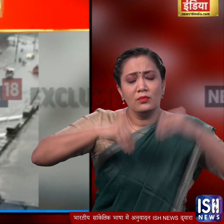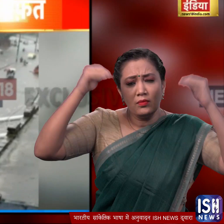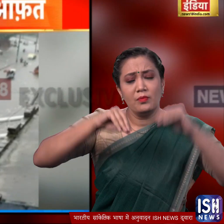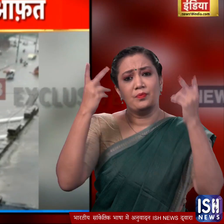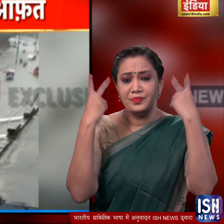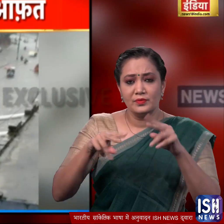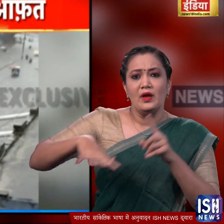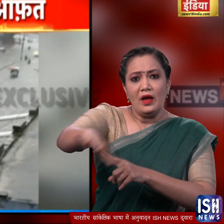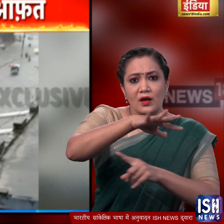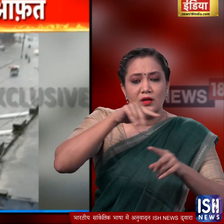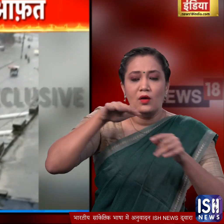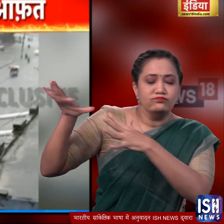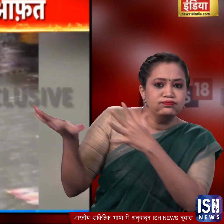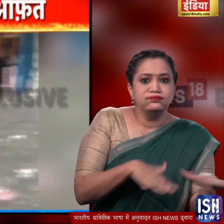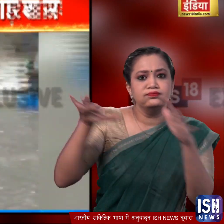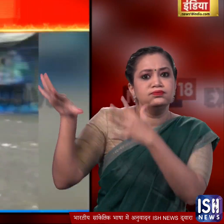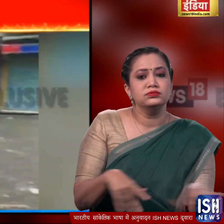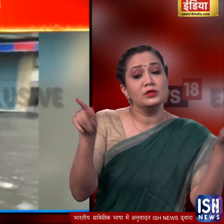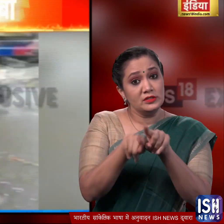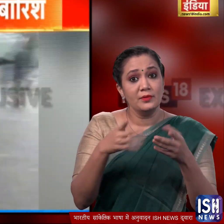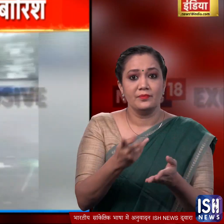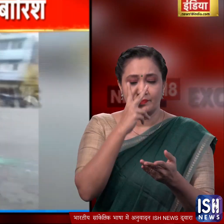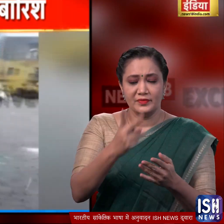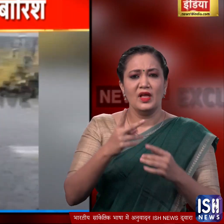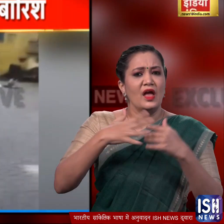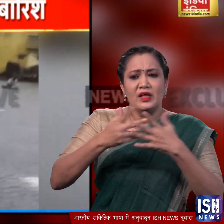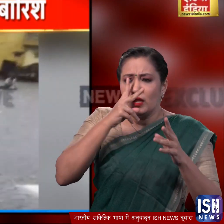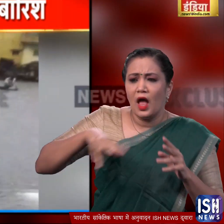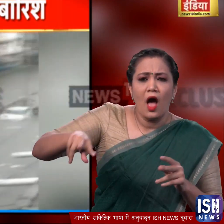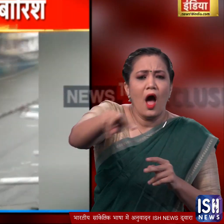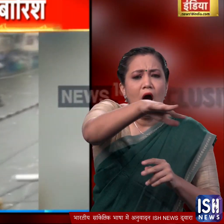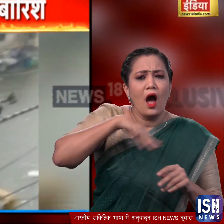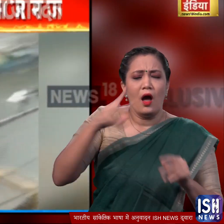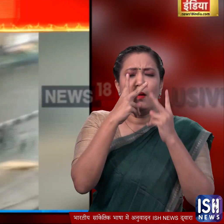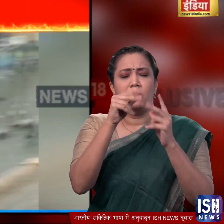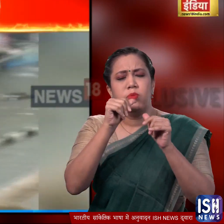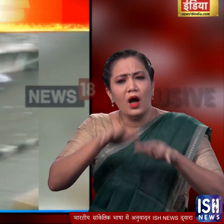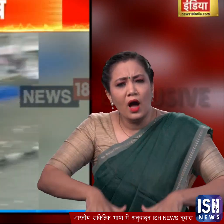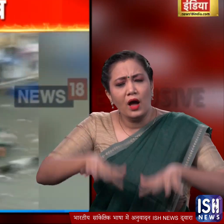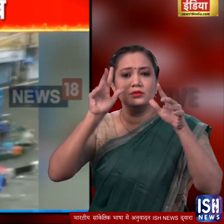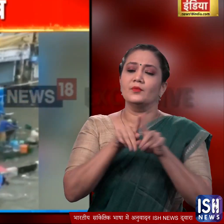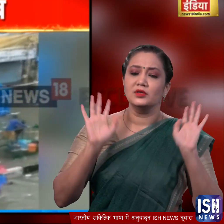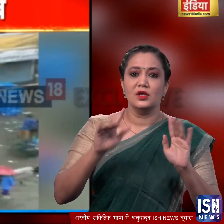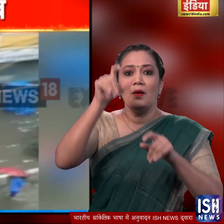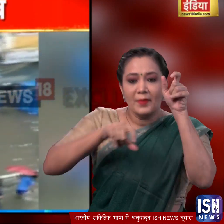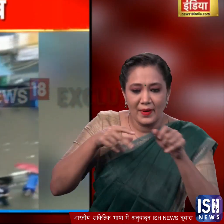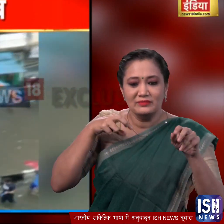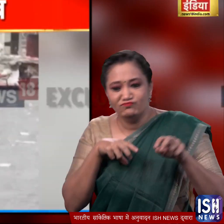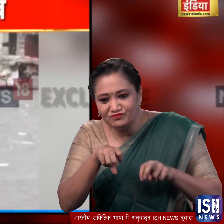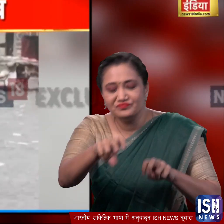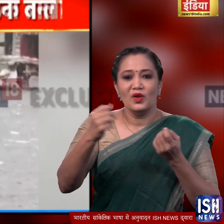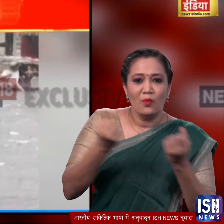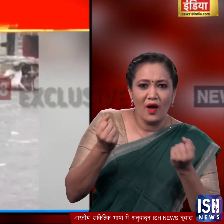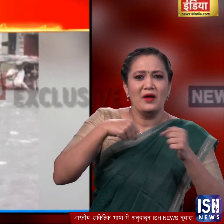से एक इलाके में बाढ़ जैसे हालात बन गए और हर ओर सिर्फ पानी का ही कब्जा दिखा। जिसने भी इस इलाके से होकर गुजरने की कोशिश